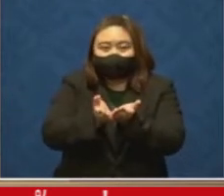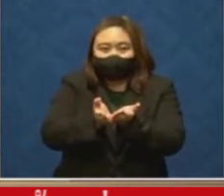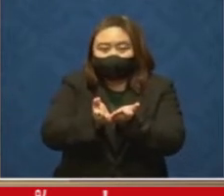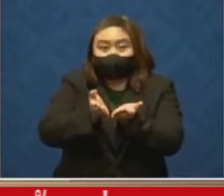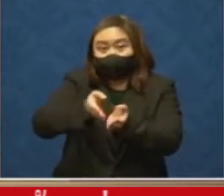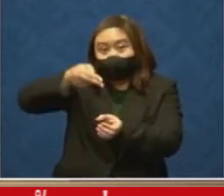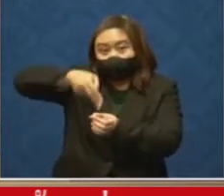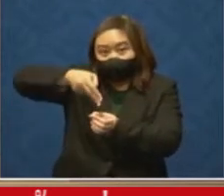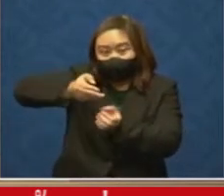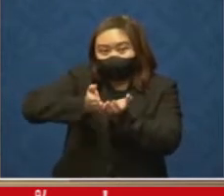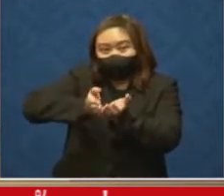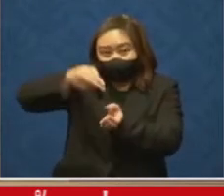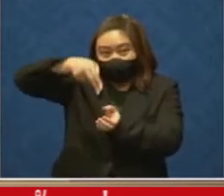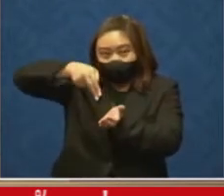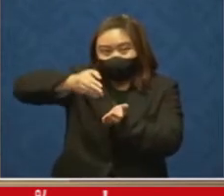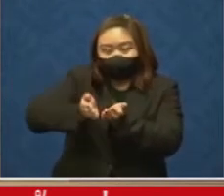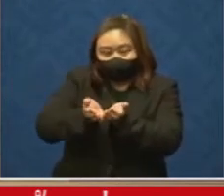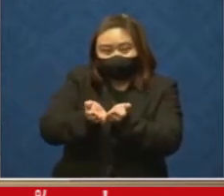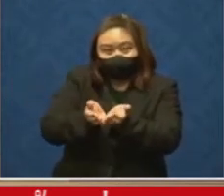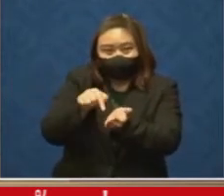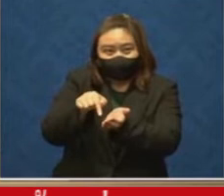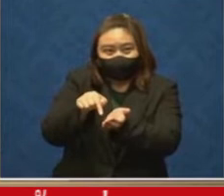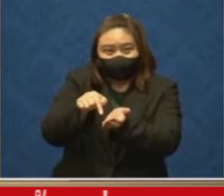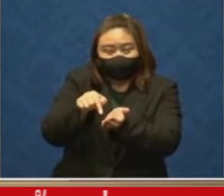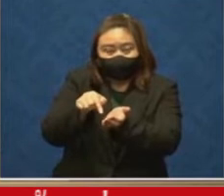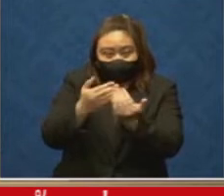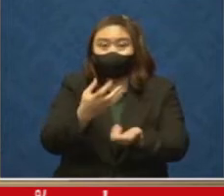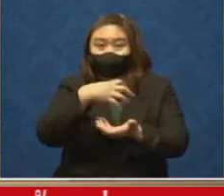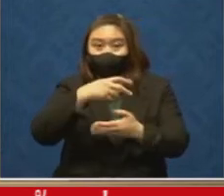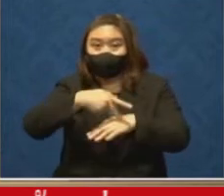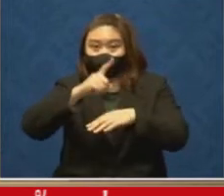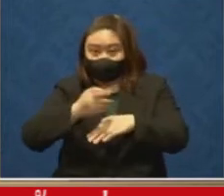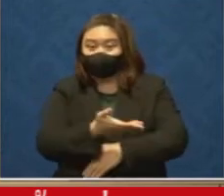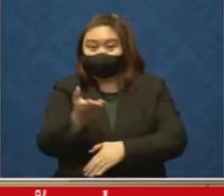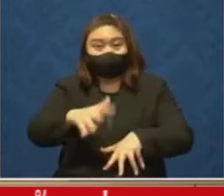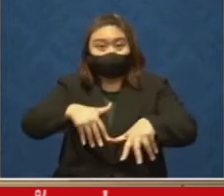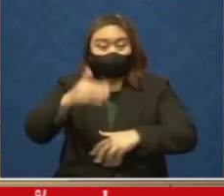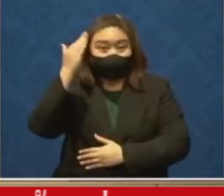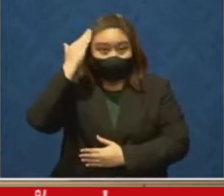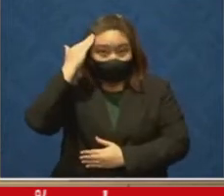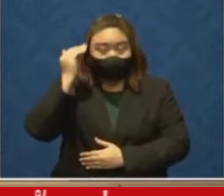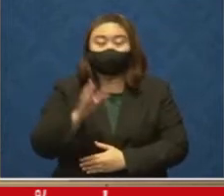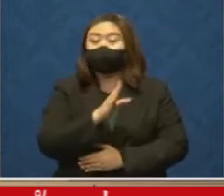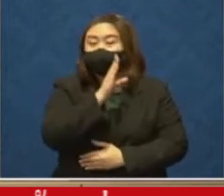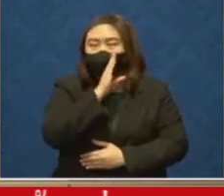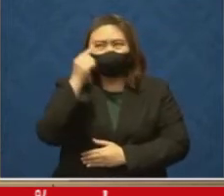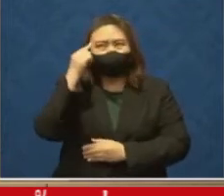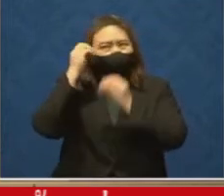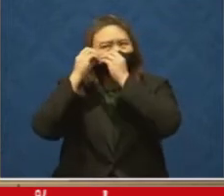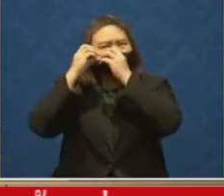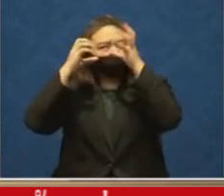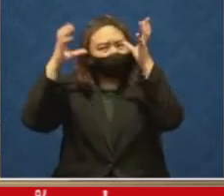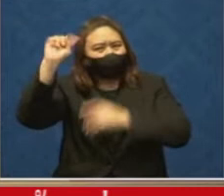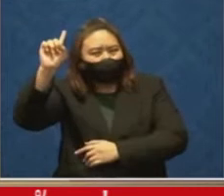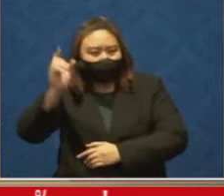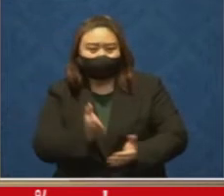ือน้ำมันเรือน้มลำนี้ครับ ผมเรีนท่านประทานกับพี่น้ปชาชนให้ไดรบทราบนะครัถาคิ